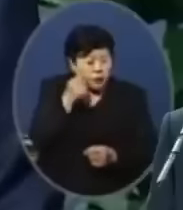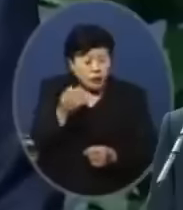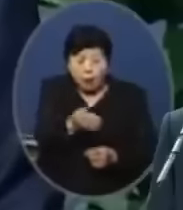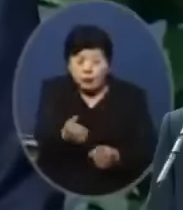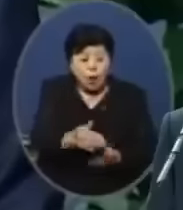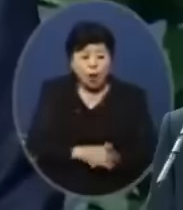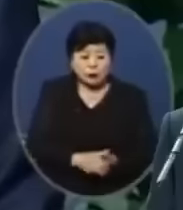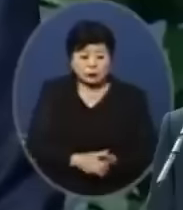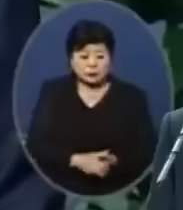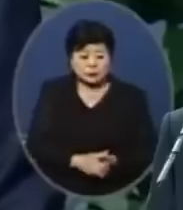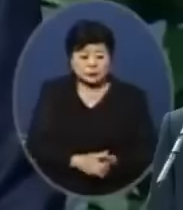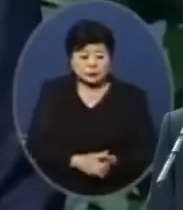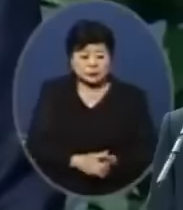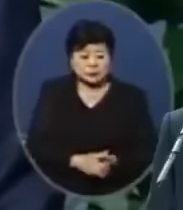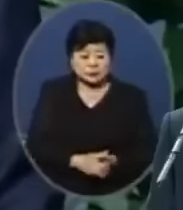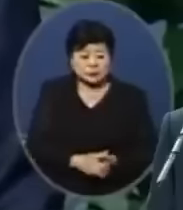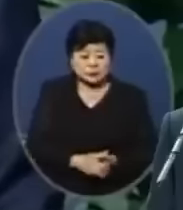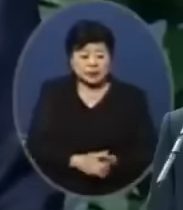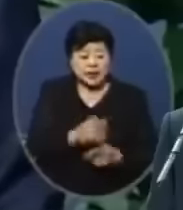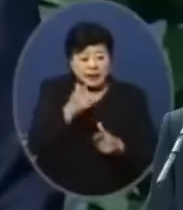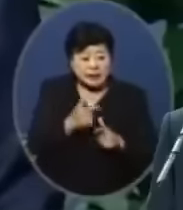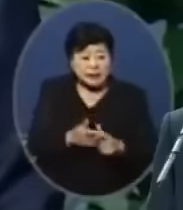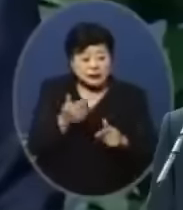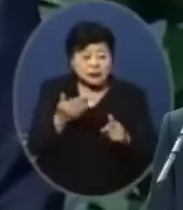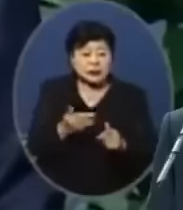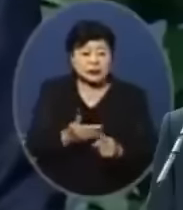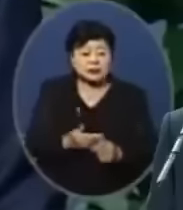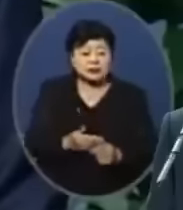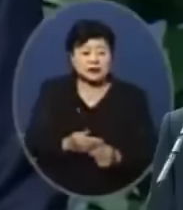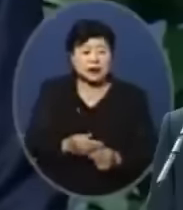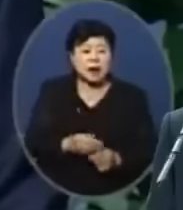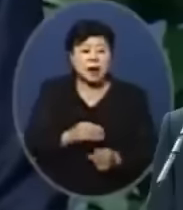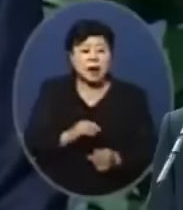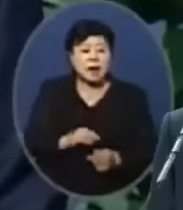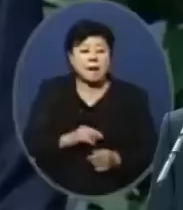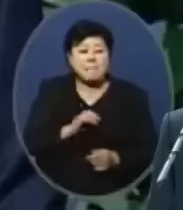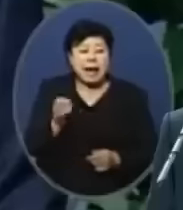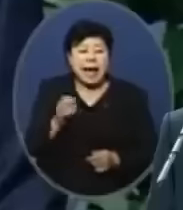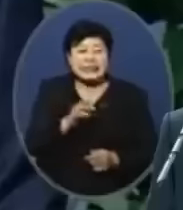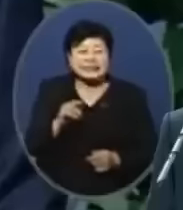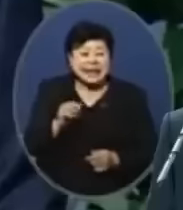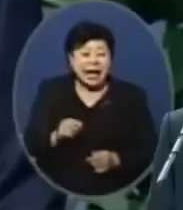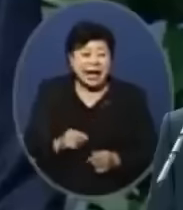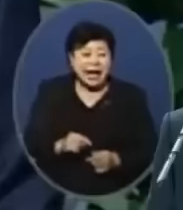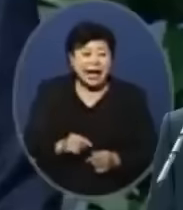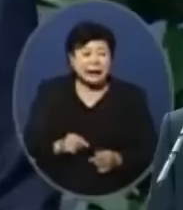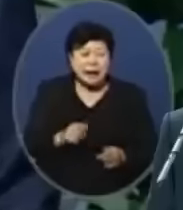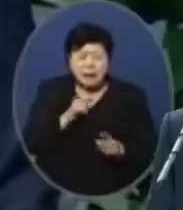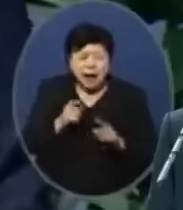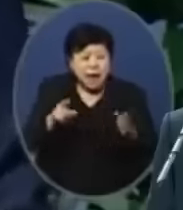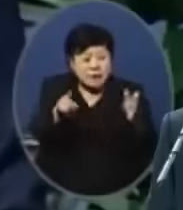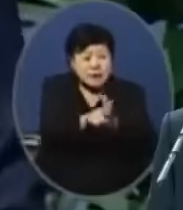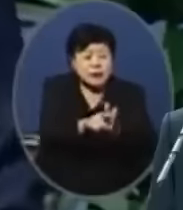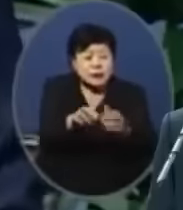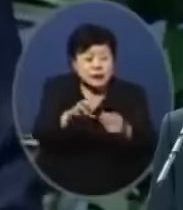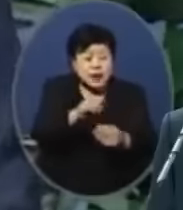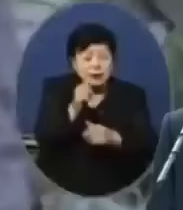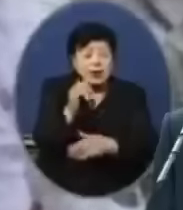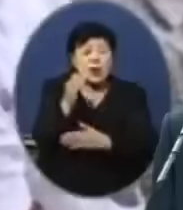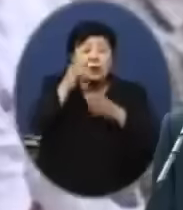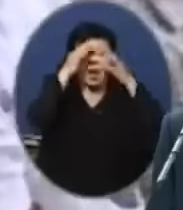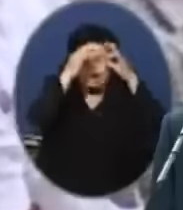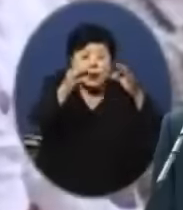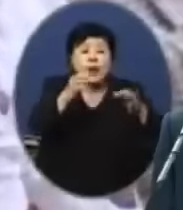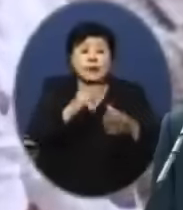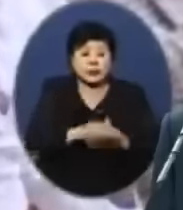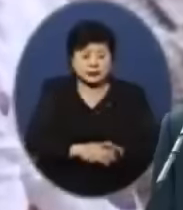못하심이 없나니라고 말하는 것입니다. 예수님께서 마르다를 보시고 마르다여 내가 네게 말하니 네가 믿으면 하나님의 영광을